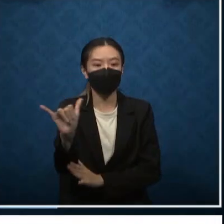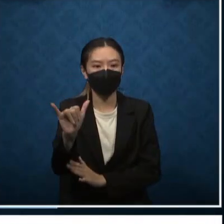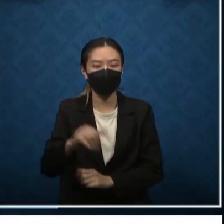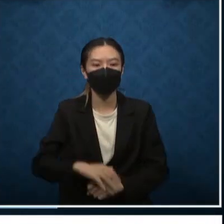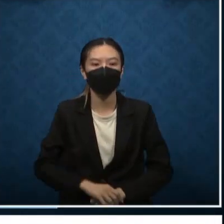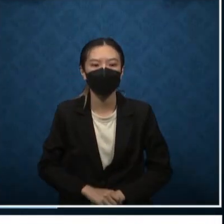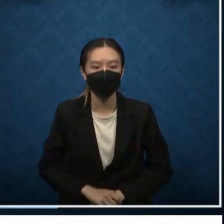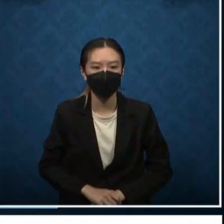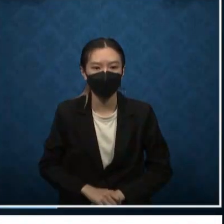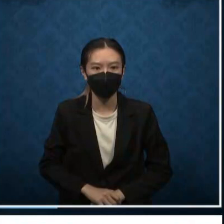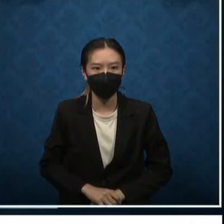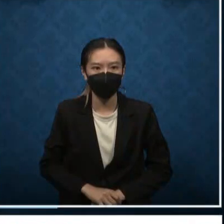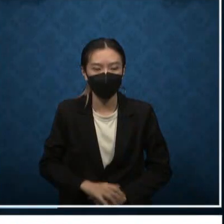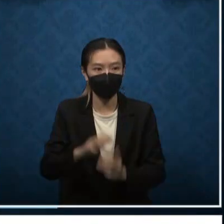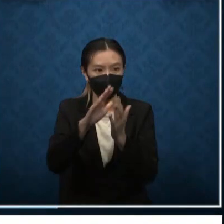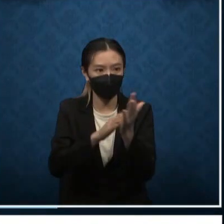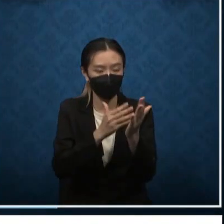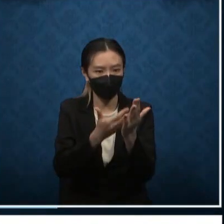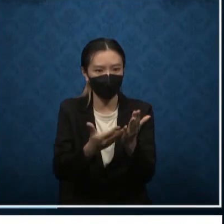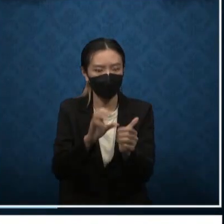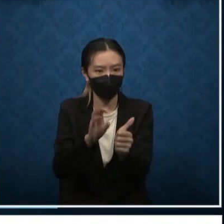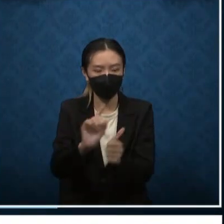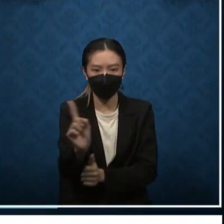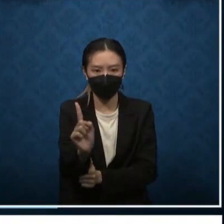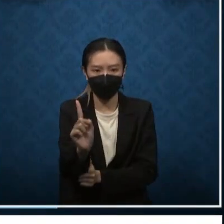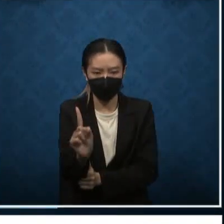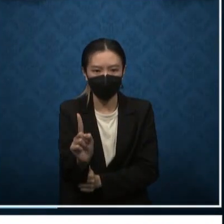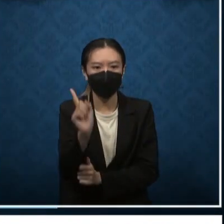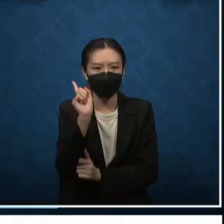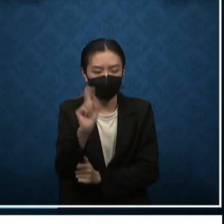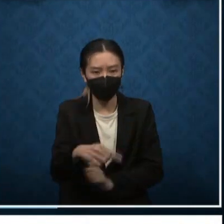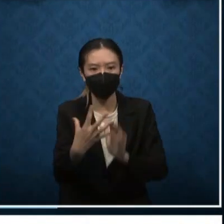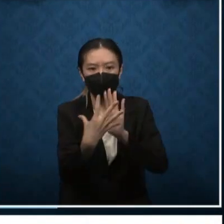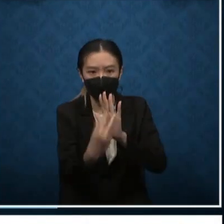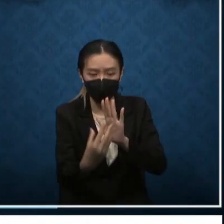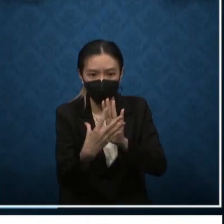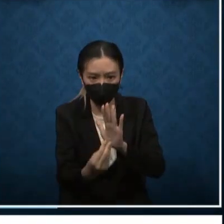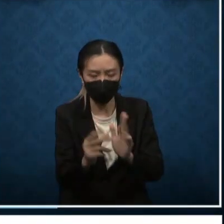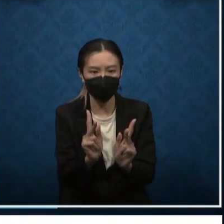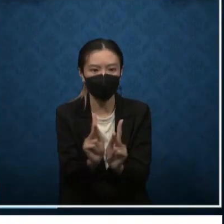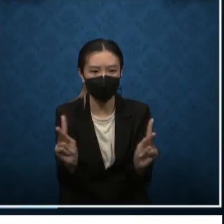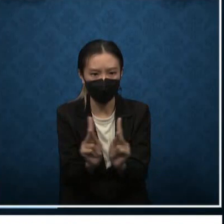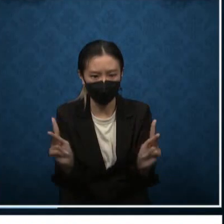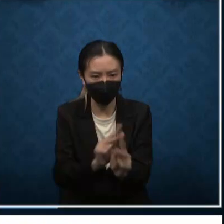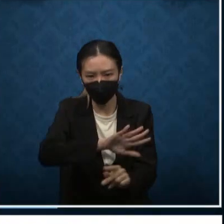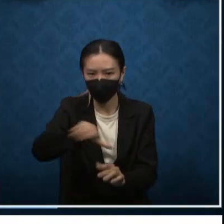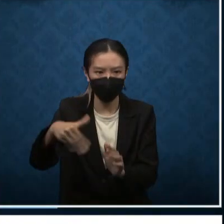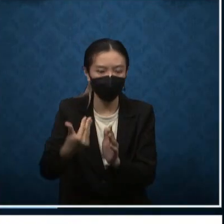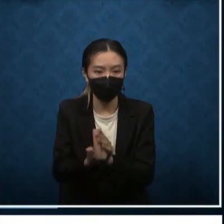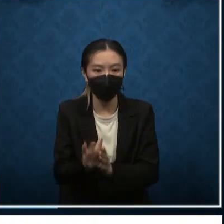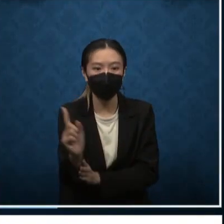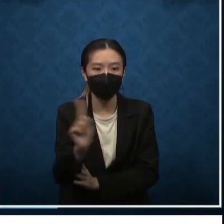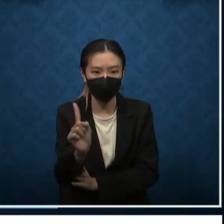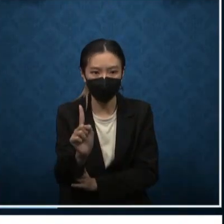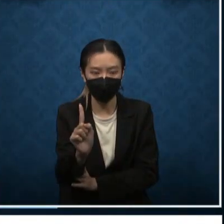ปฏิบัติการก็คือควรจัดอบรมสำหบนาเพรให้ความรกับ กร przewกร beterสก่อทุกคนสรว practicing